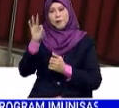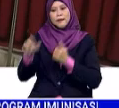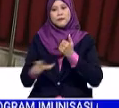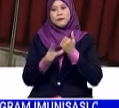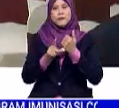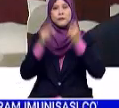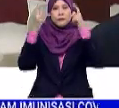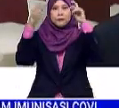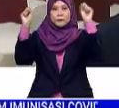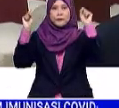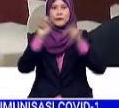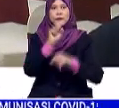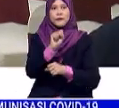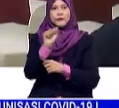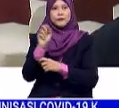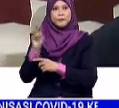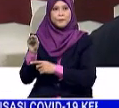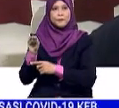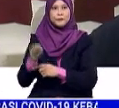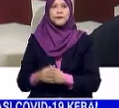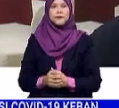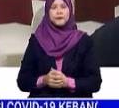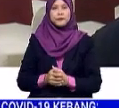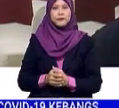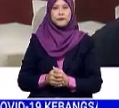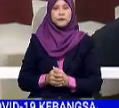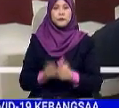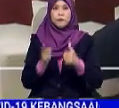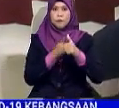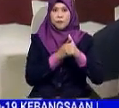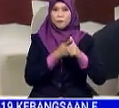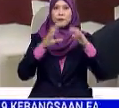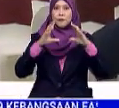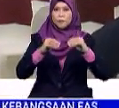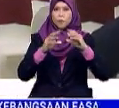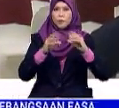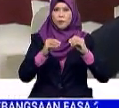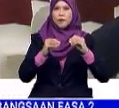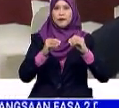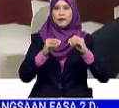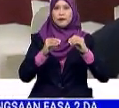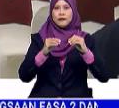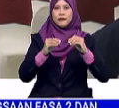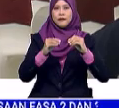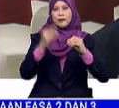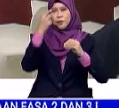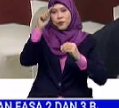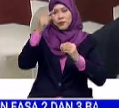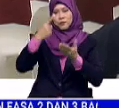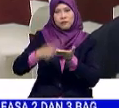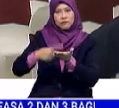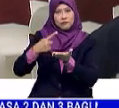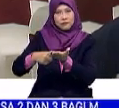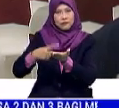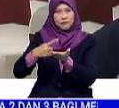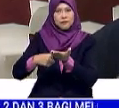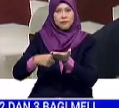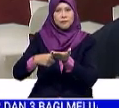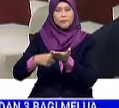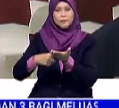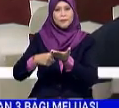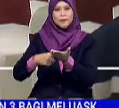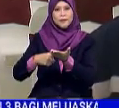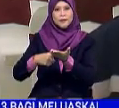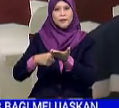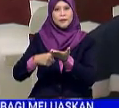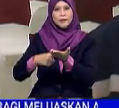presiden SEM. Pertama sekali kita akan bermesyuarat dengan kadar segeralah untuk membincangkan